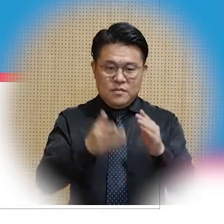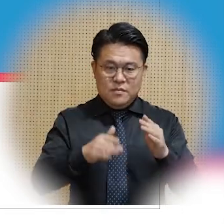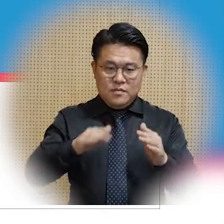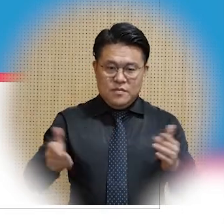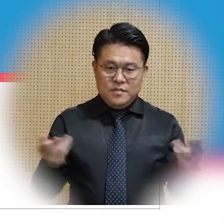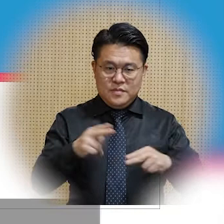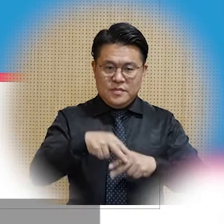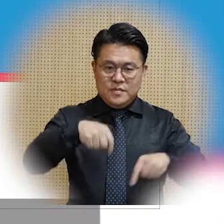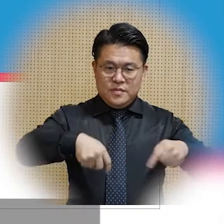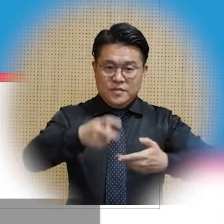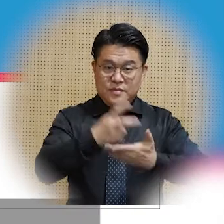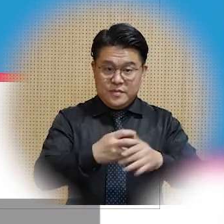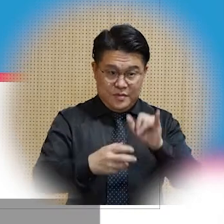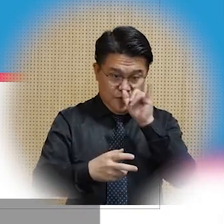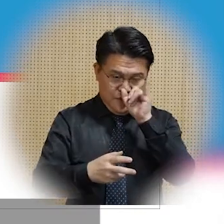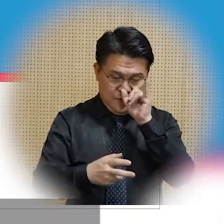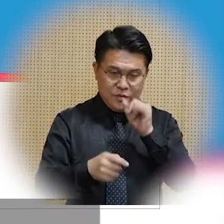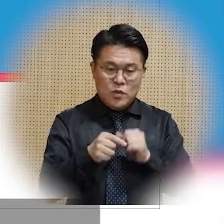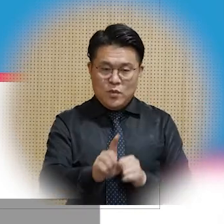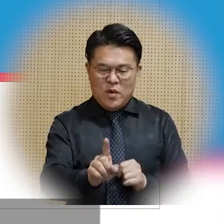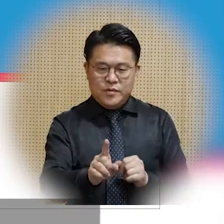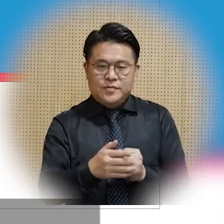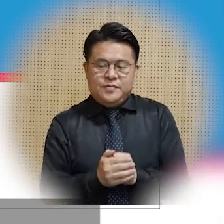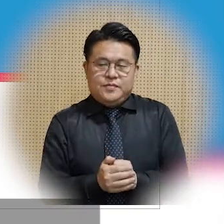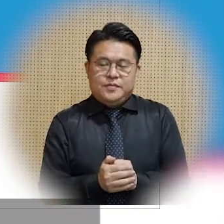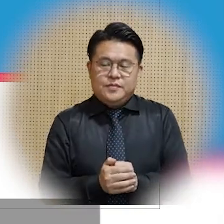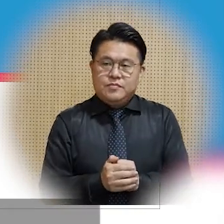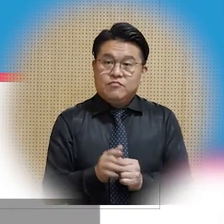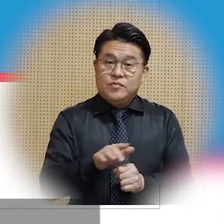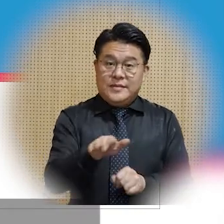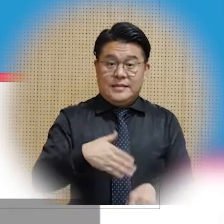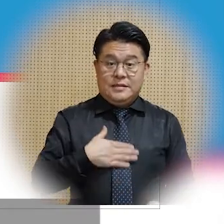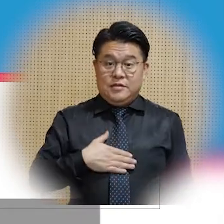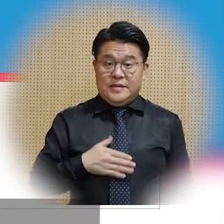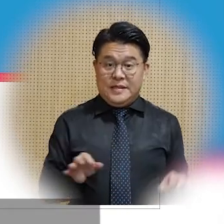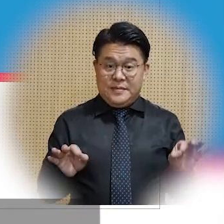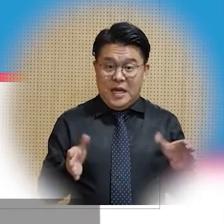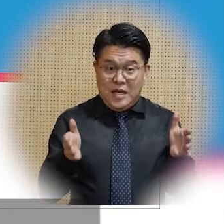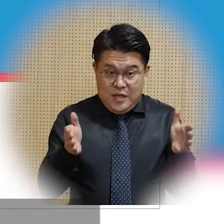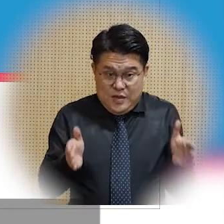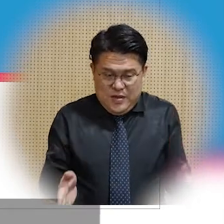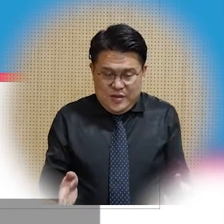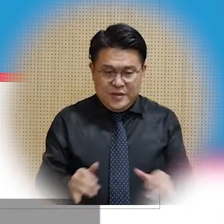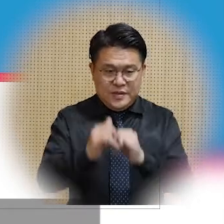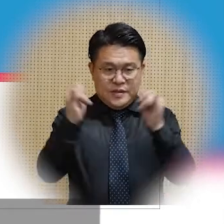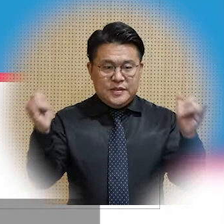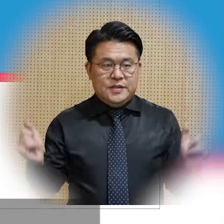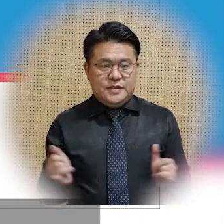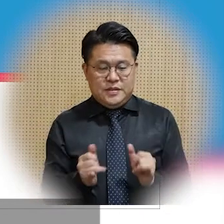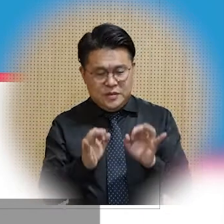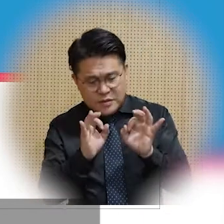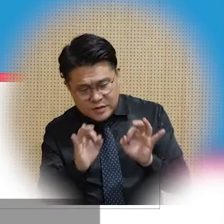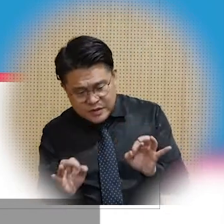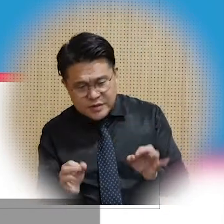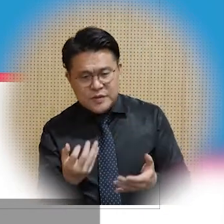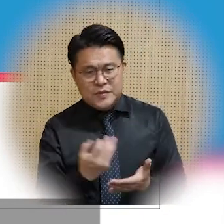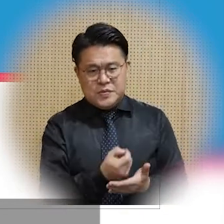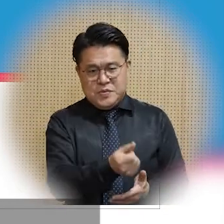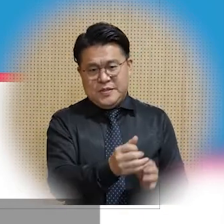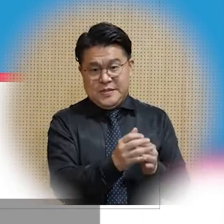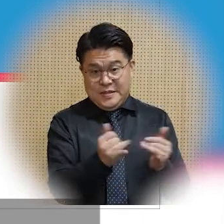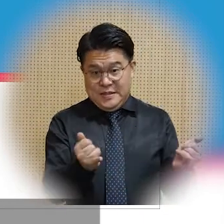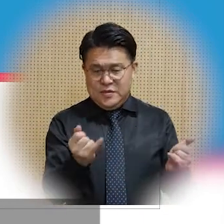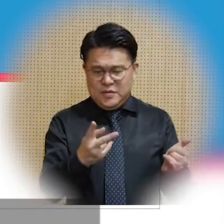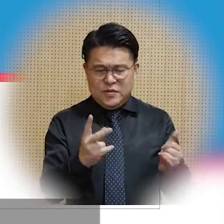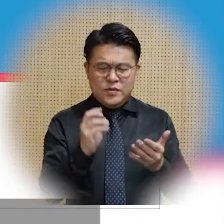정책이 있습니다. 이 공공 일자리 정책은 뭐 아시다시피 단기간에 많은 그 사회적으로 저소득